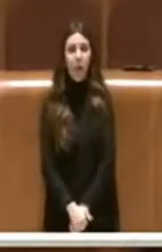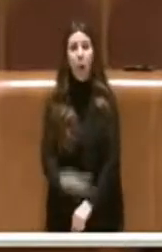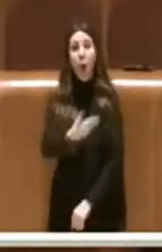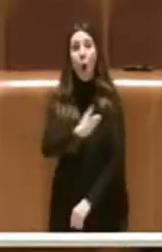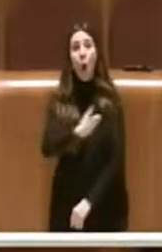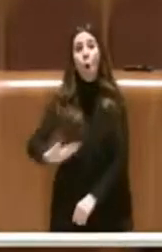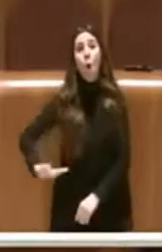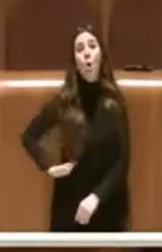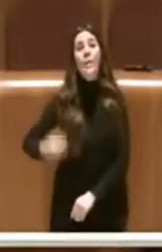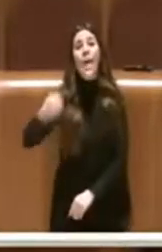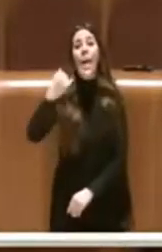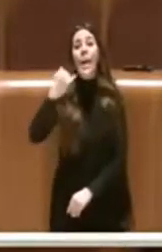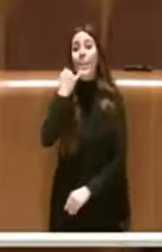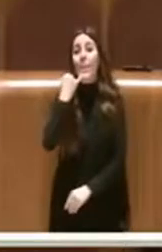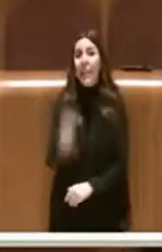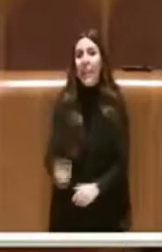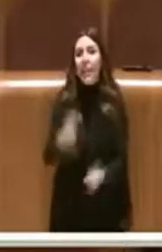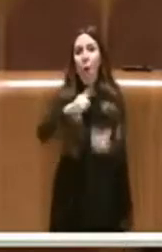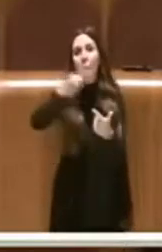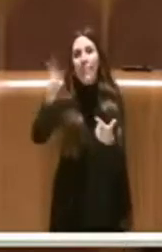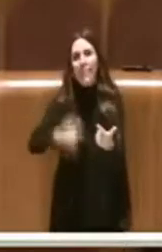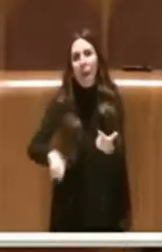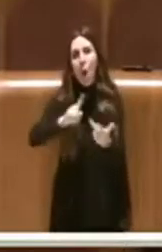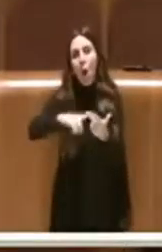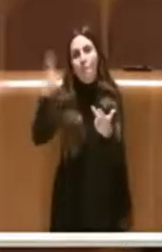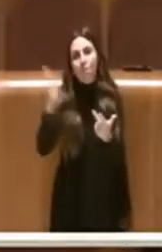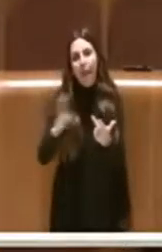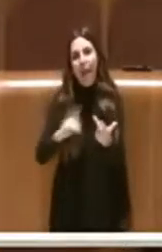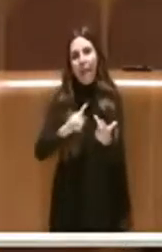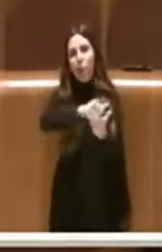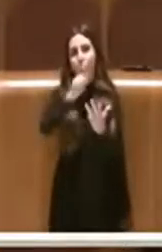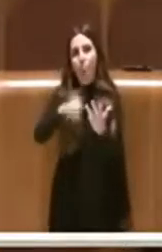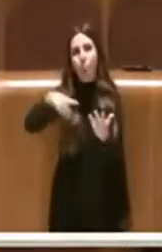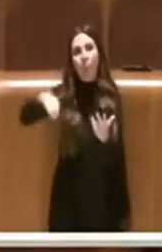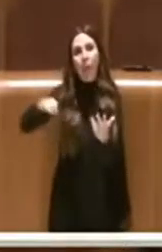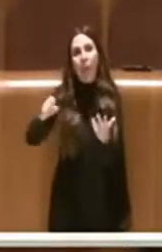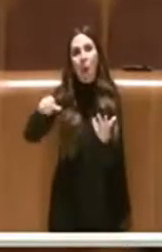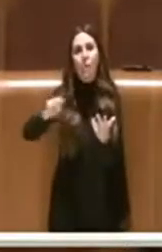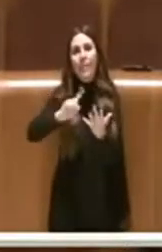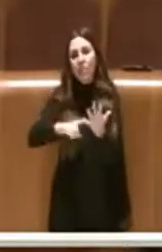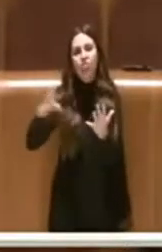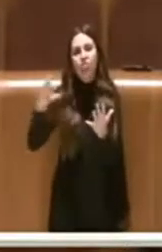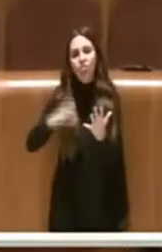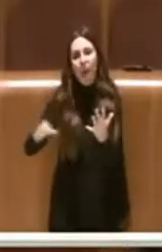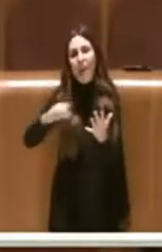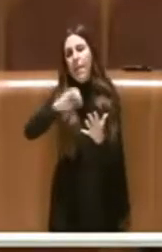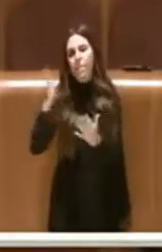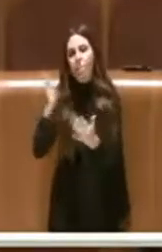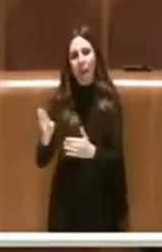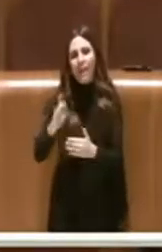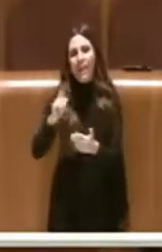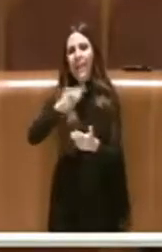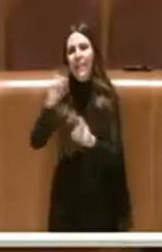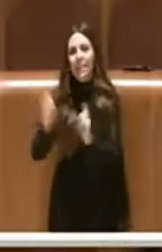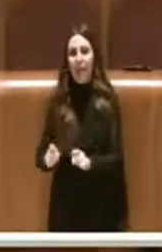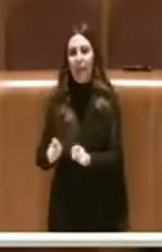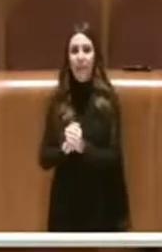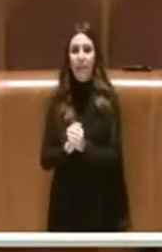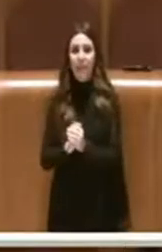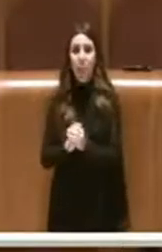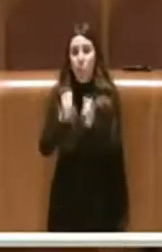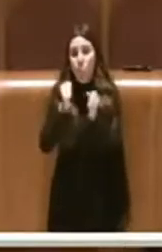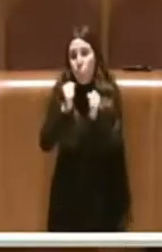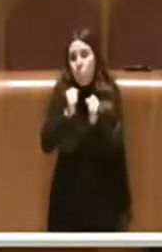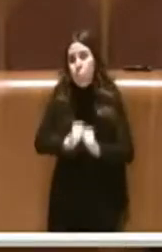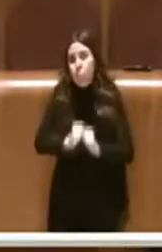Consigliera Piccolo, consigliere Zannola, consigliera Baglio, consigliere Pelonzi, Celli, Bugarini, Tempesta. Possiamo